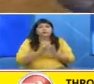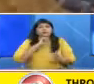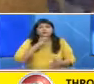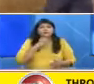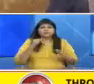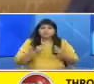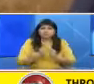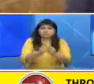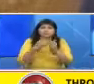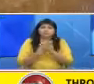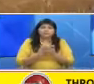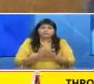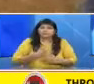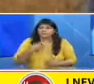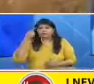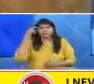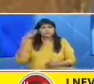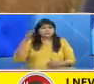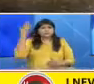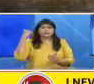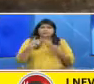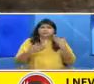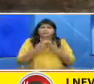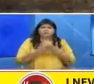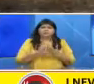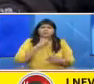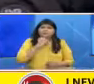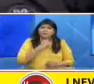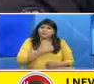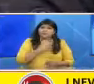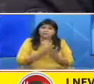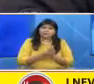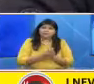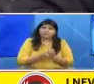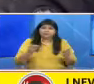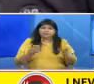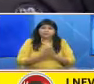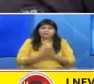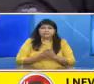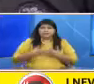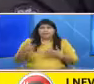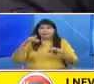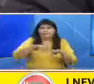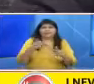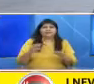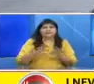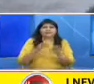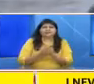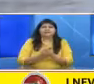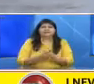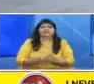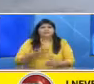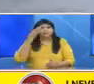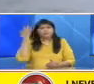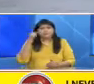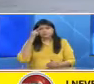जुड़ गया हूँ। मैंने भी कभी सोचा नहीं था कि युवा दिलों में इस प्रकार से मेरी जगह बन जाएगी। मैंने भी कभी